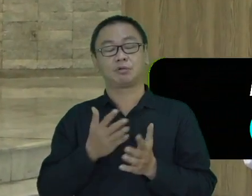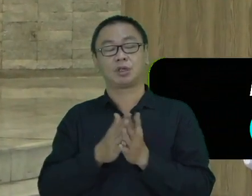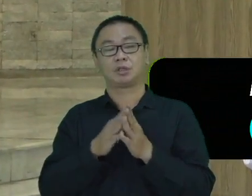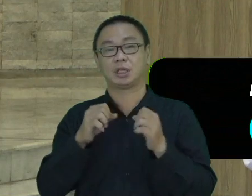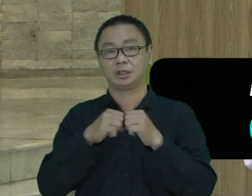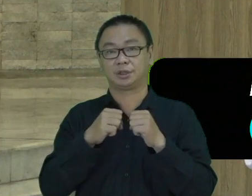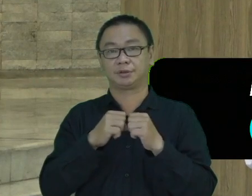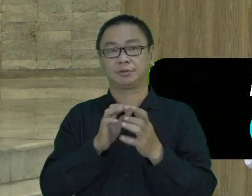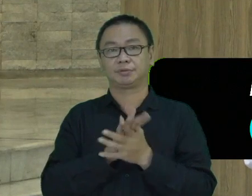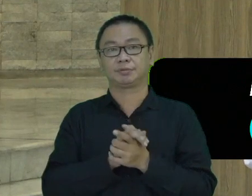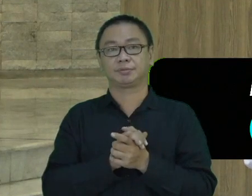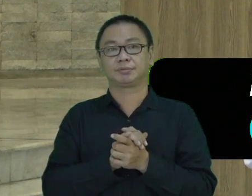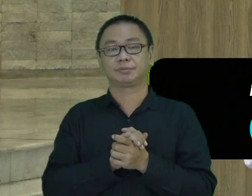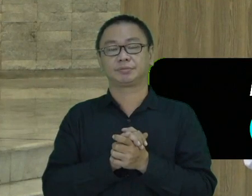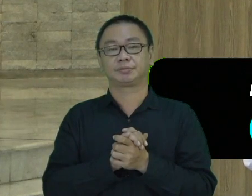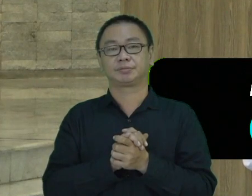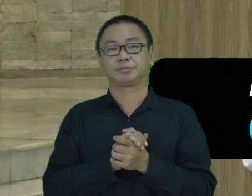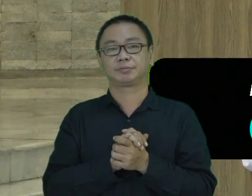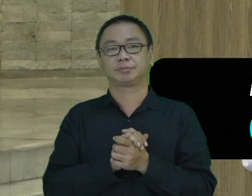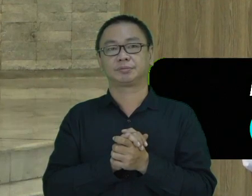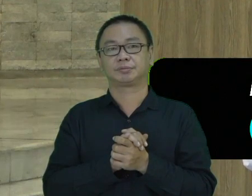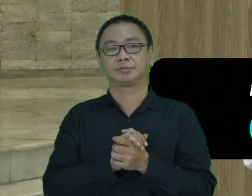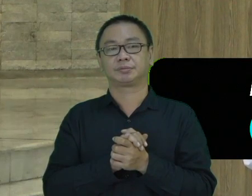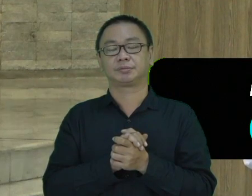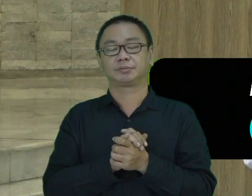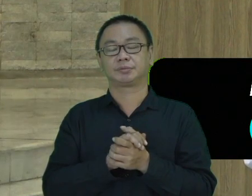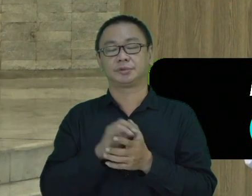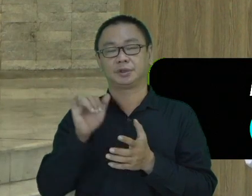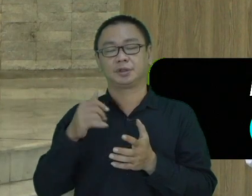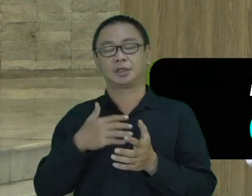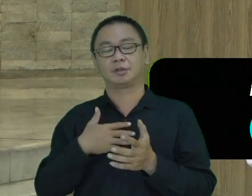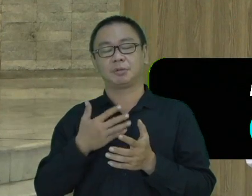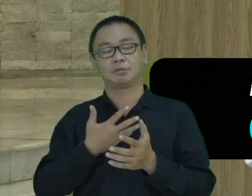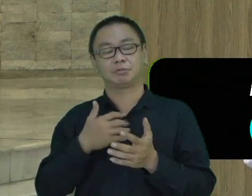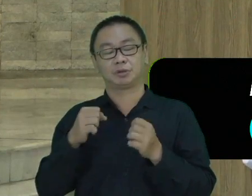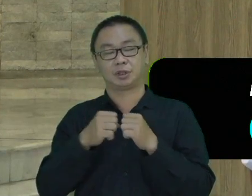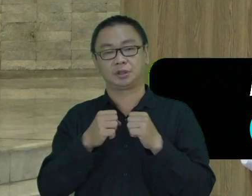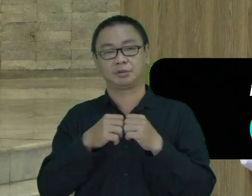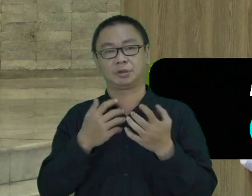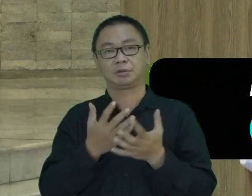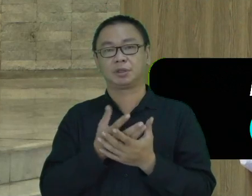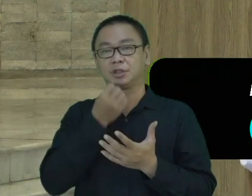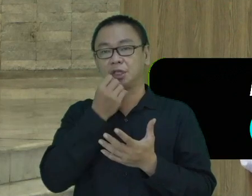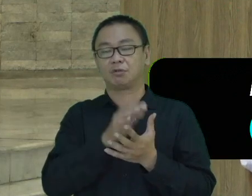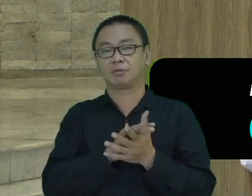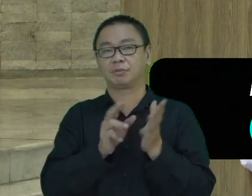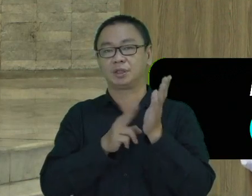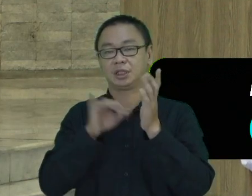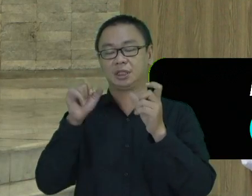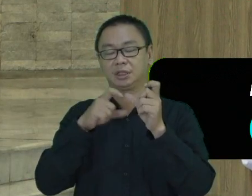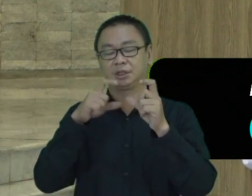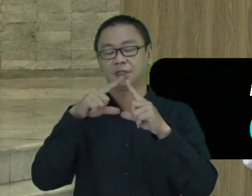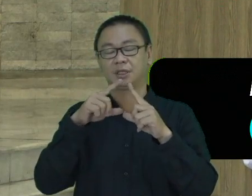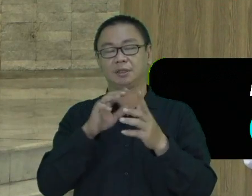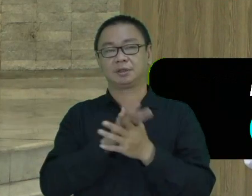Bagaimanakah jawab Tresno Adi Ciptadi? Ya, saya ingin dan berjanji. Bagaimanakah jawab Nisa